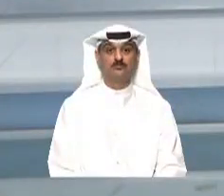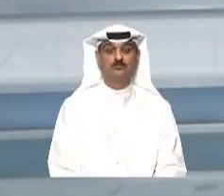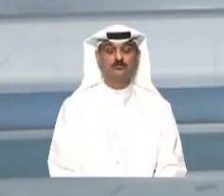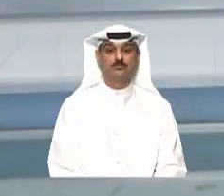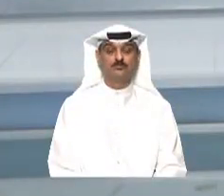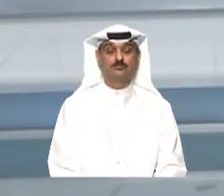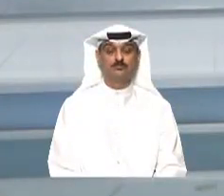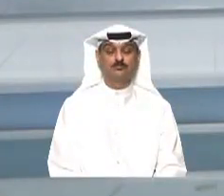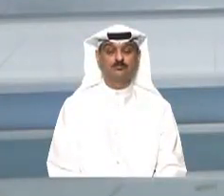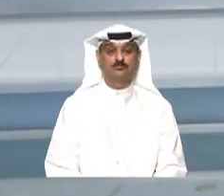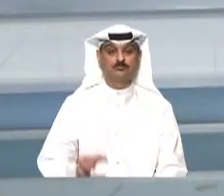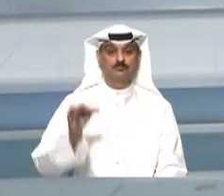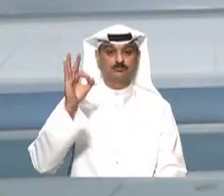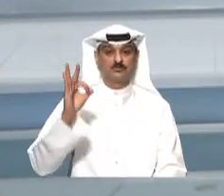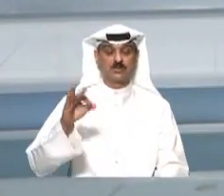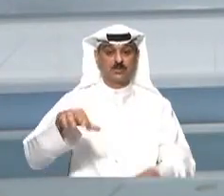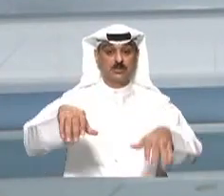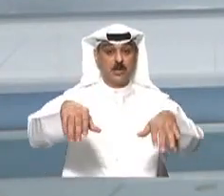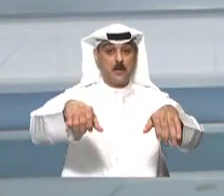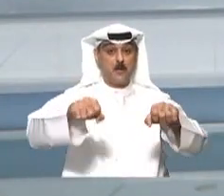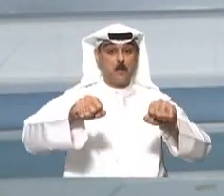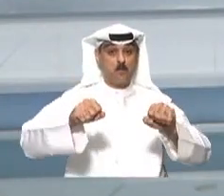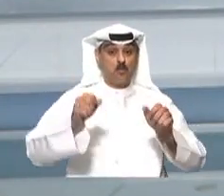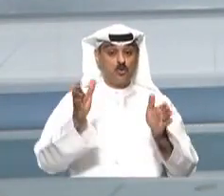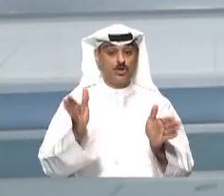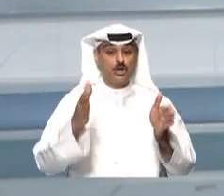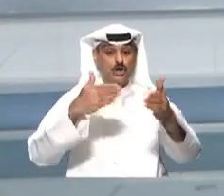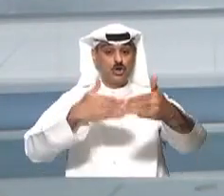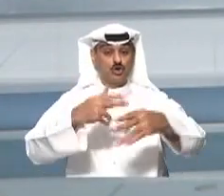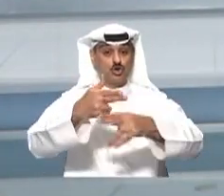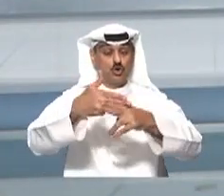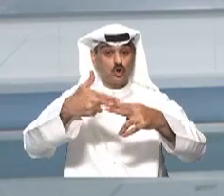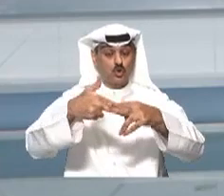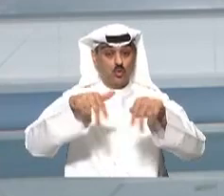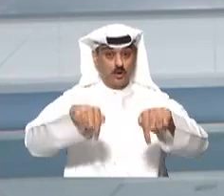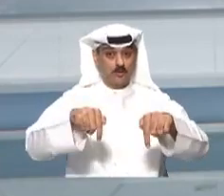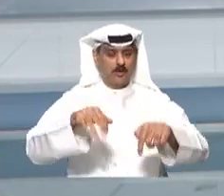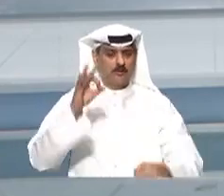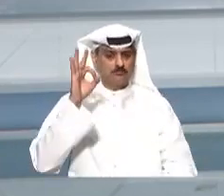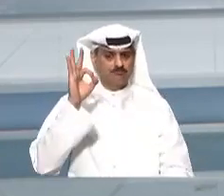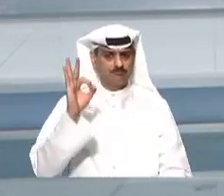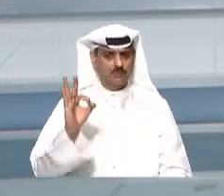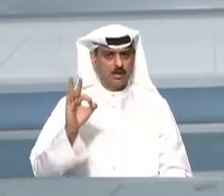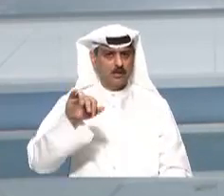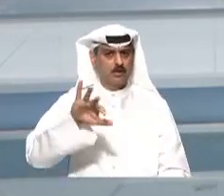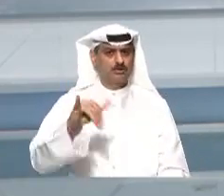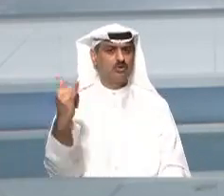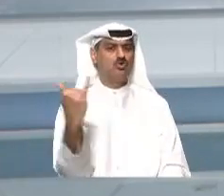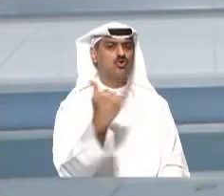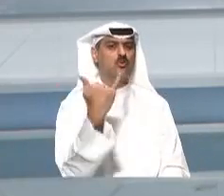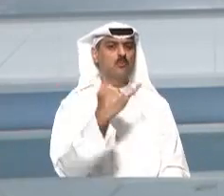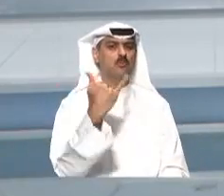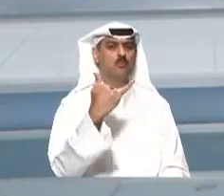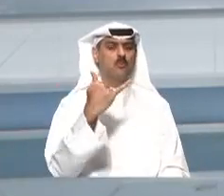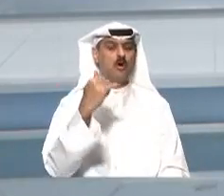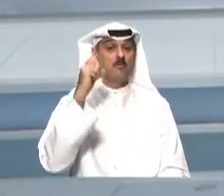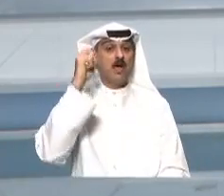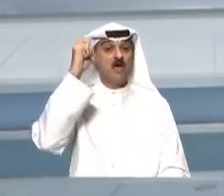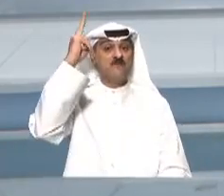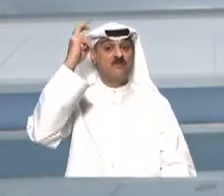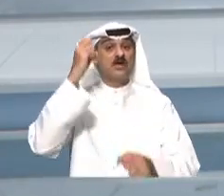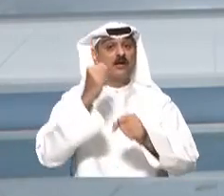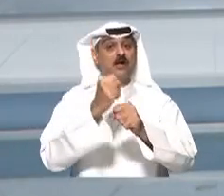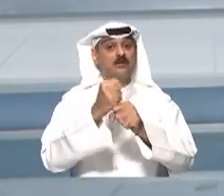أكد مدير عام الصندوق الكويتي للتنمية الاقتصادية العربية مروان الغانم على أهمية مشروع